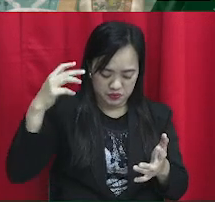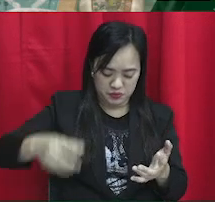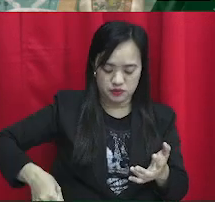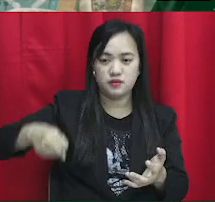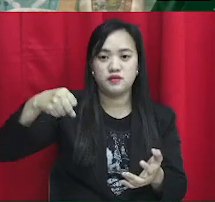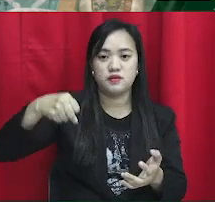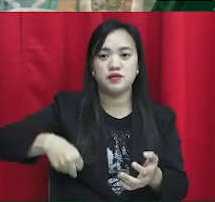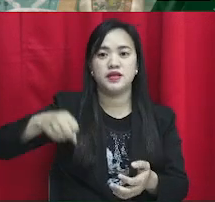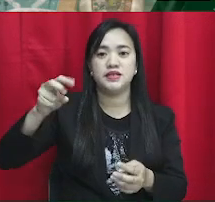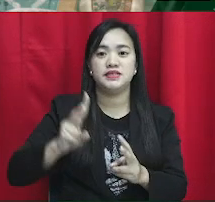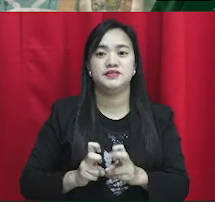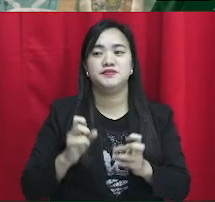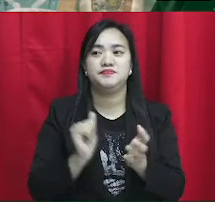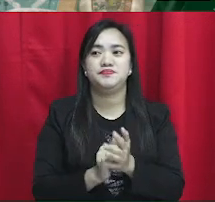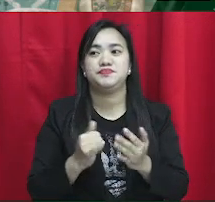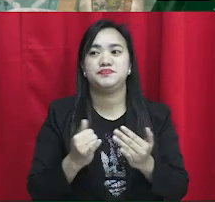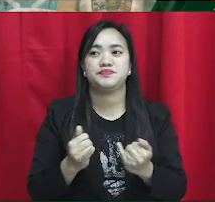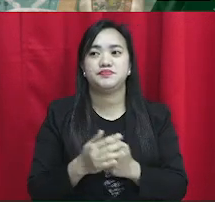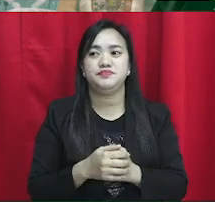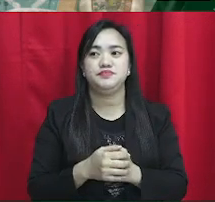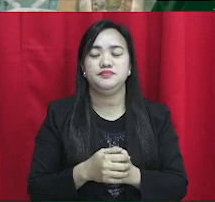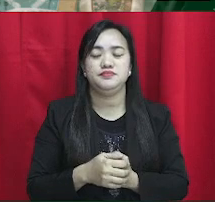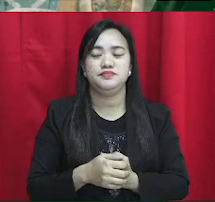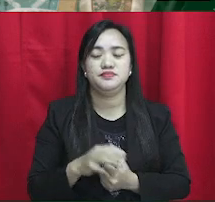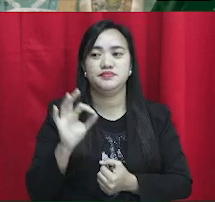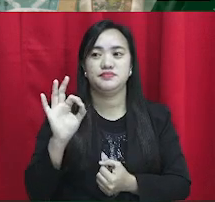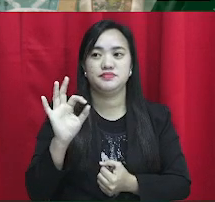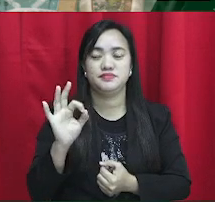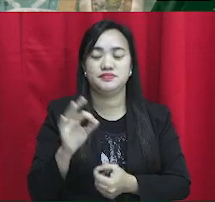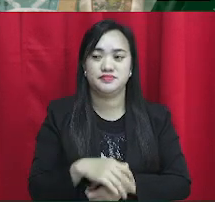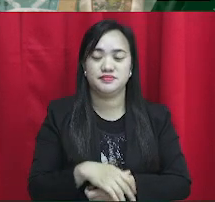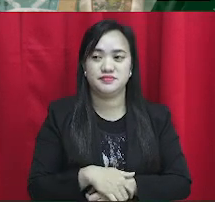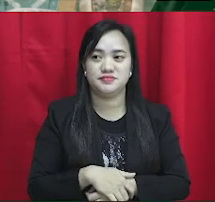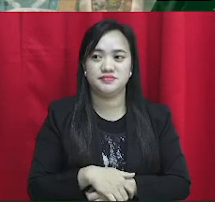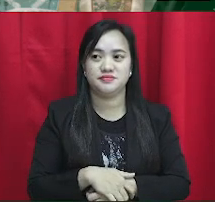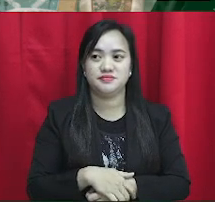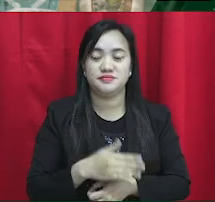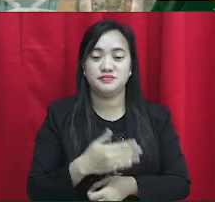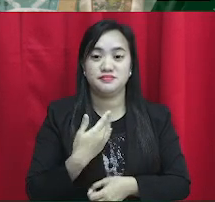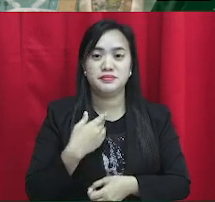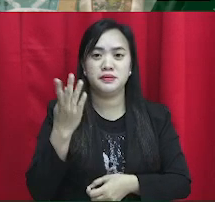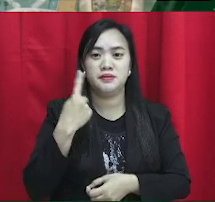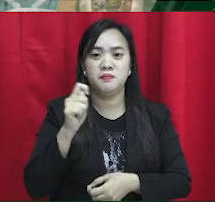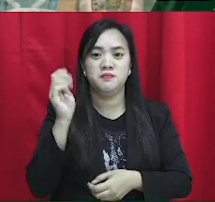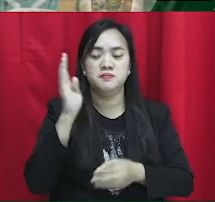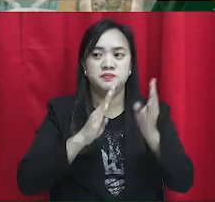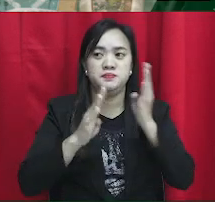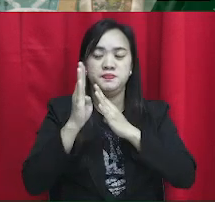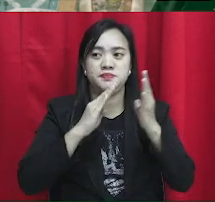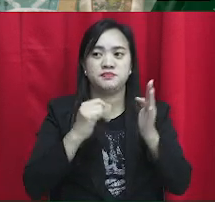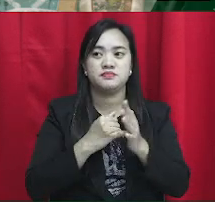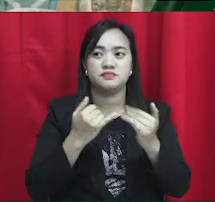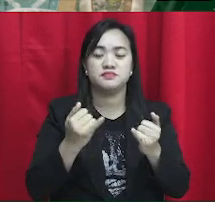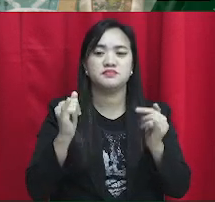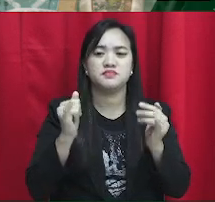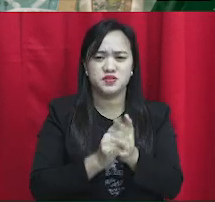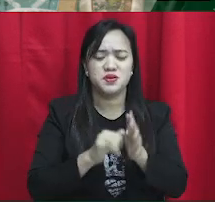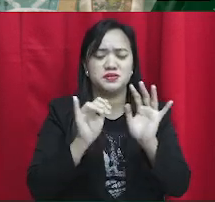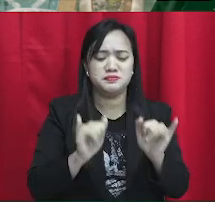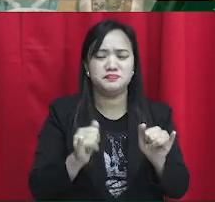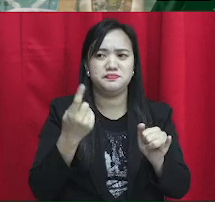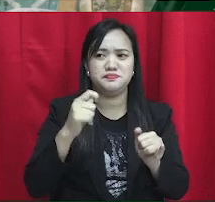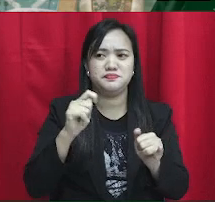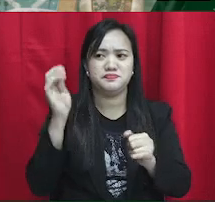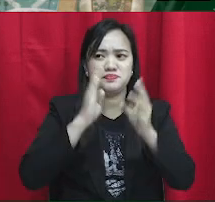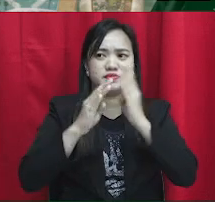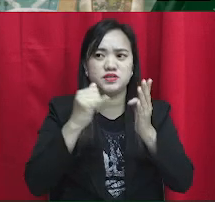Tsaka yung siya mismo, sabi niya yung problema, di ba? Yeah. Sabi niya, andyan lang yan, sabi niya. It is a